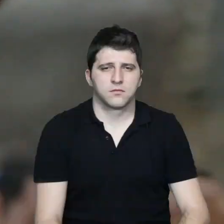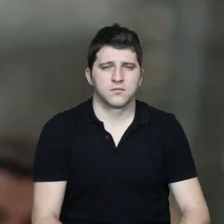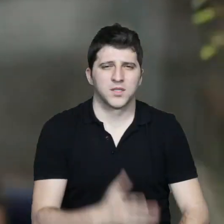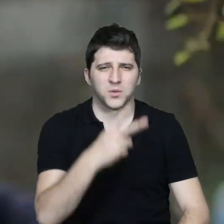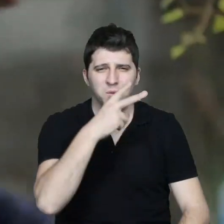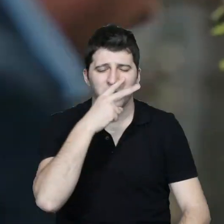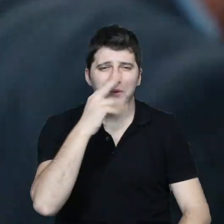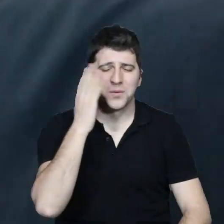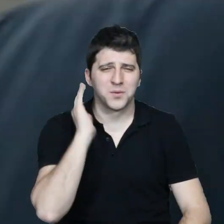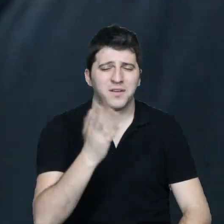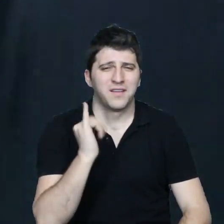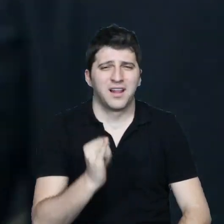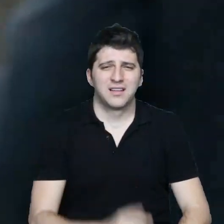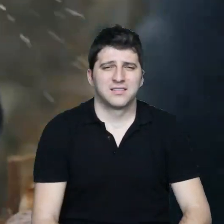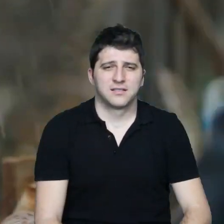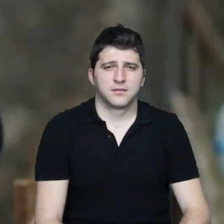koku kardeş ya?